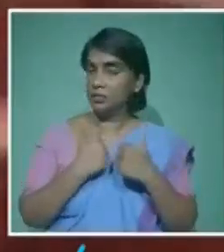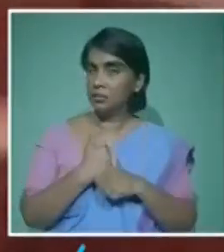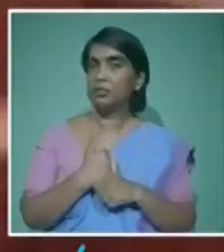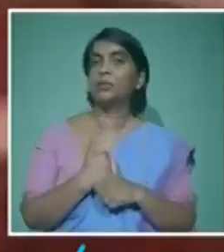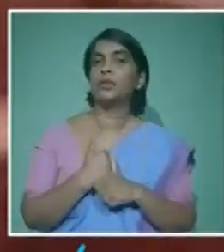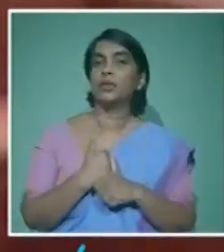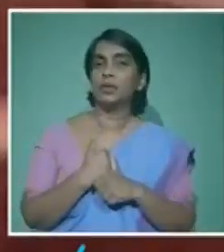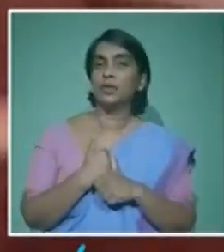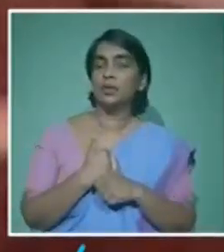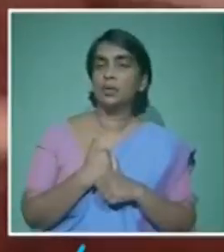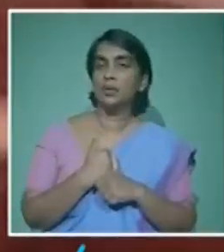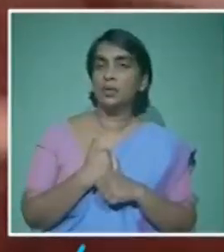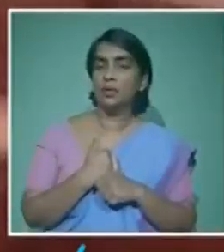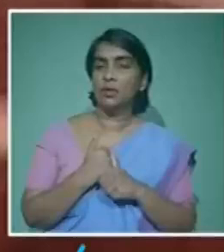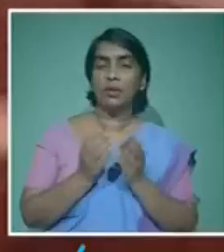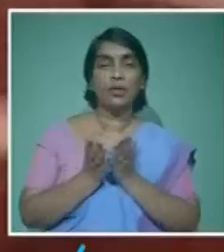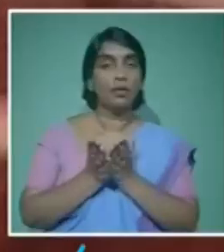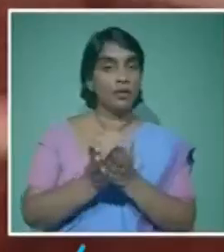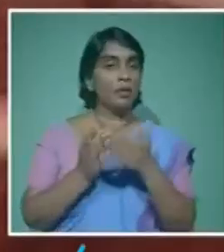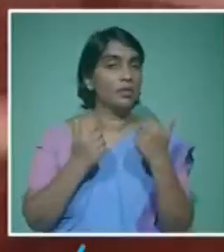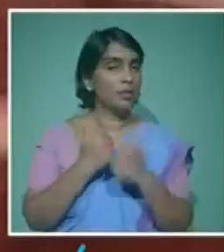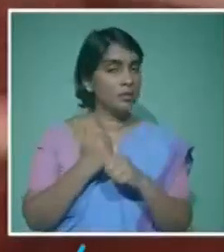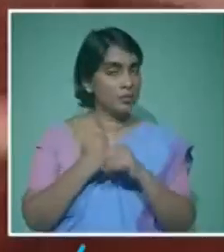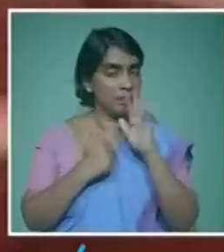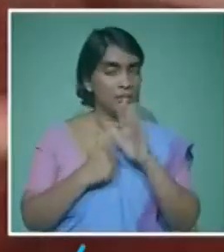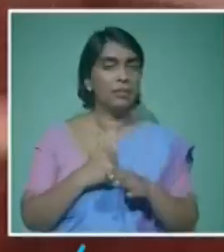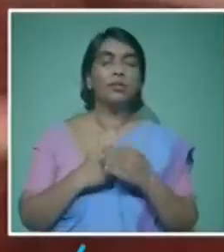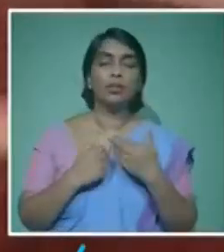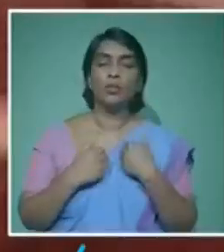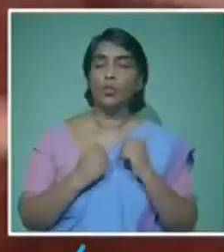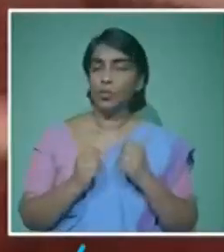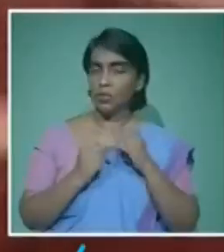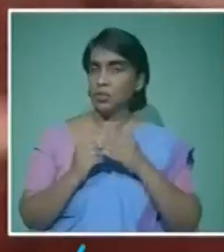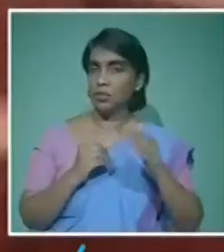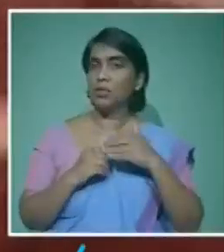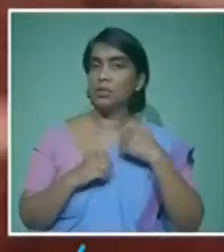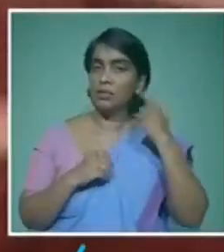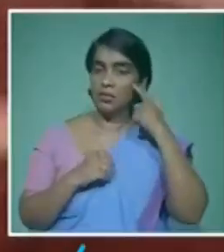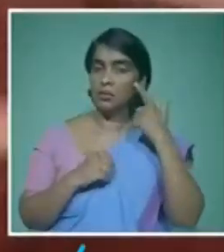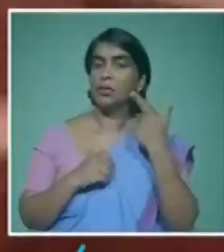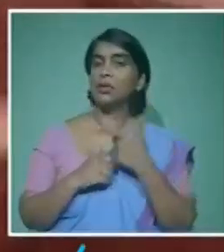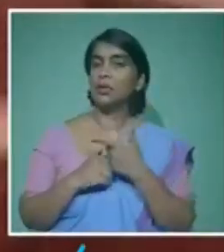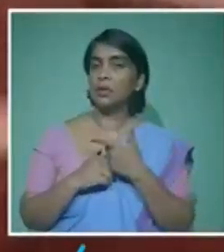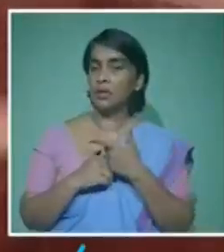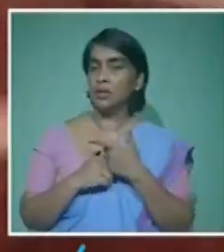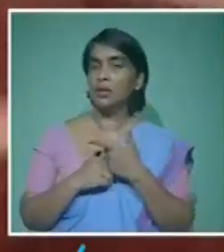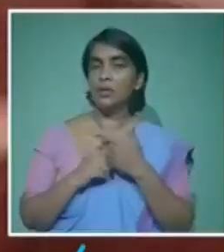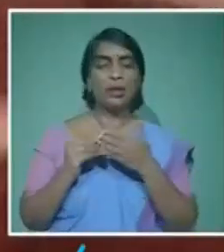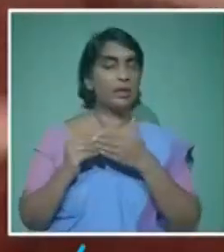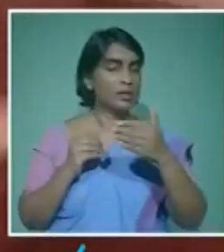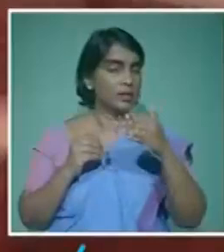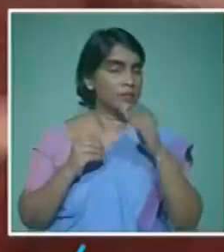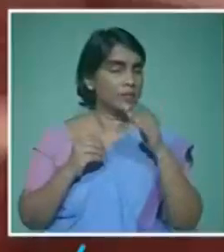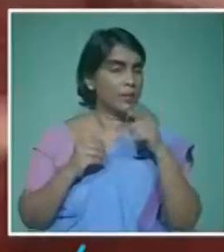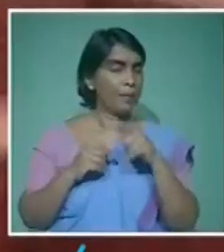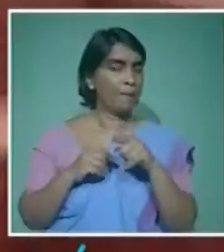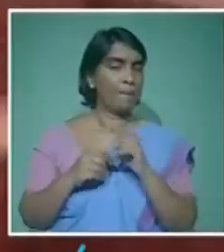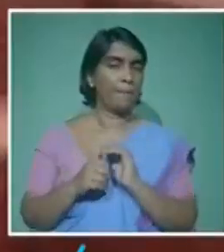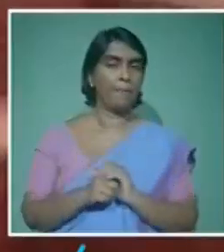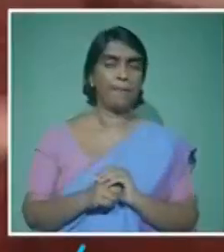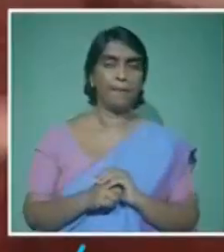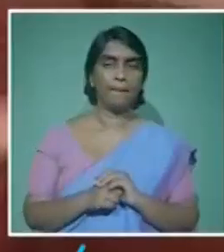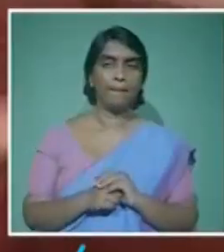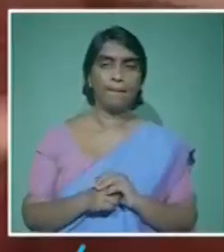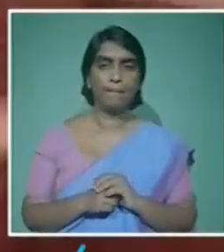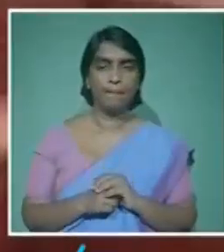எடுத்து வருகின்றோம். ஒரு காலகட்டத்தில் சீனோ நிறுவனத்துக்கு கீழ்தான் மற்றதும் இருந்தது. அன்றே இருந்தக்கூடிய யுத்த சூழல்